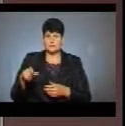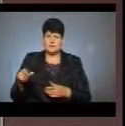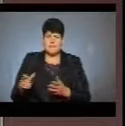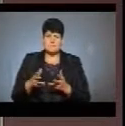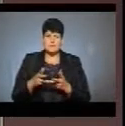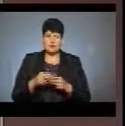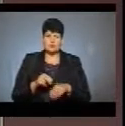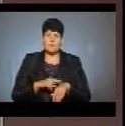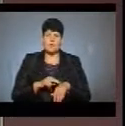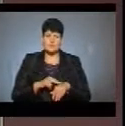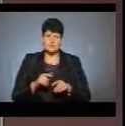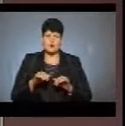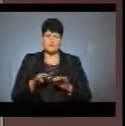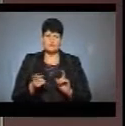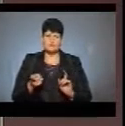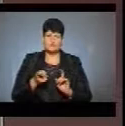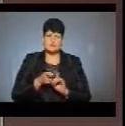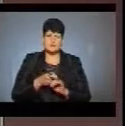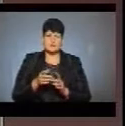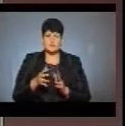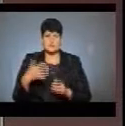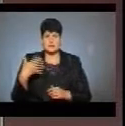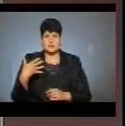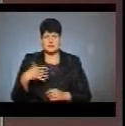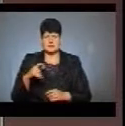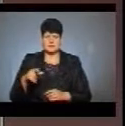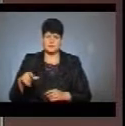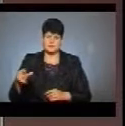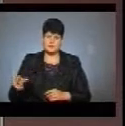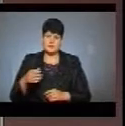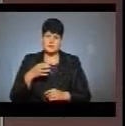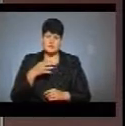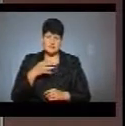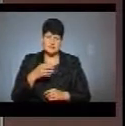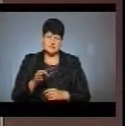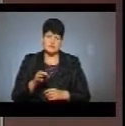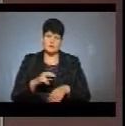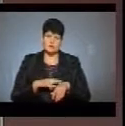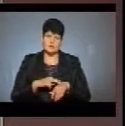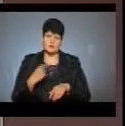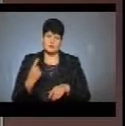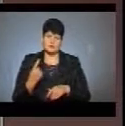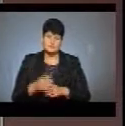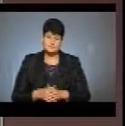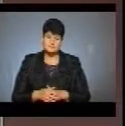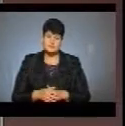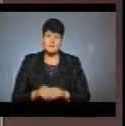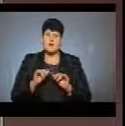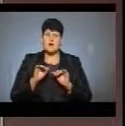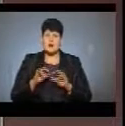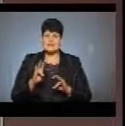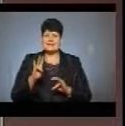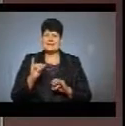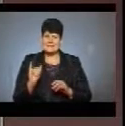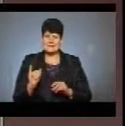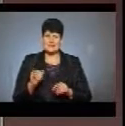підрахунками поліцейських, до акції долучилися понад 50 осіб, повідомив речник Нацполіції області Сергій Крета. Акцію «Ні